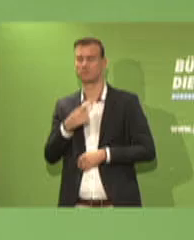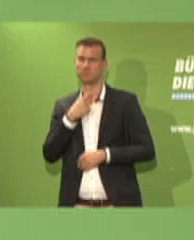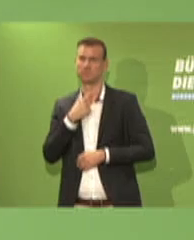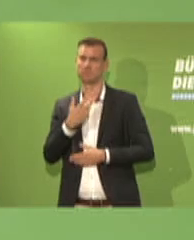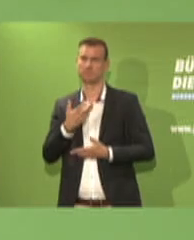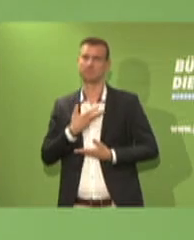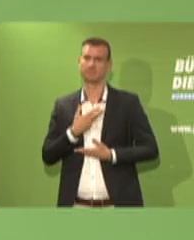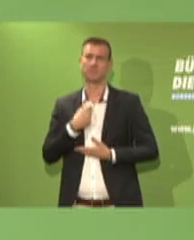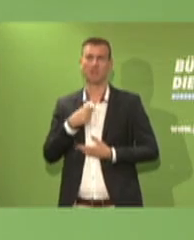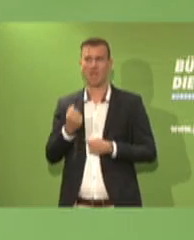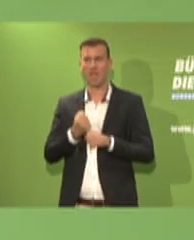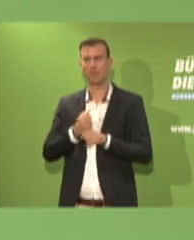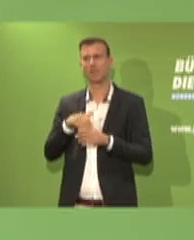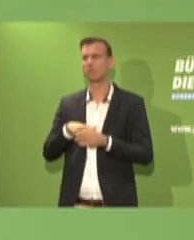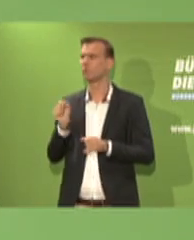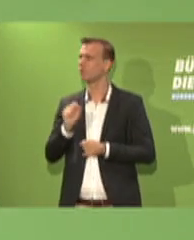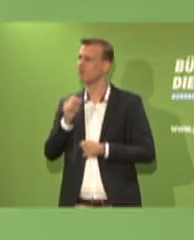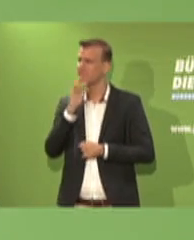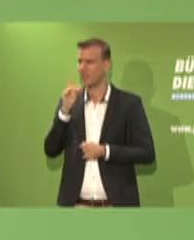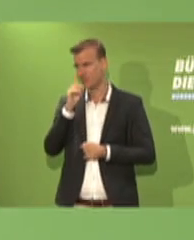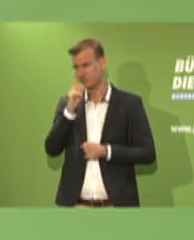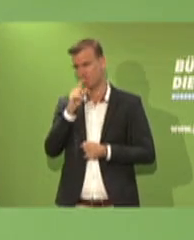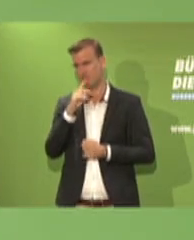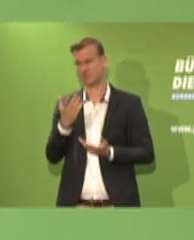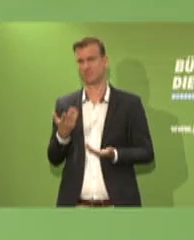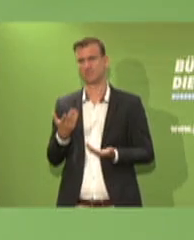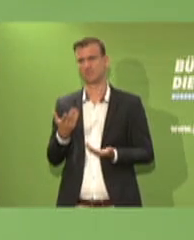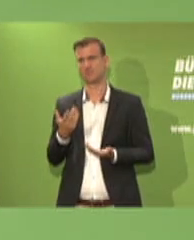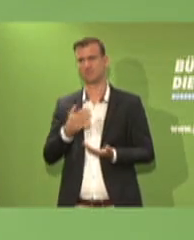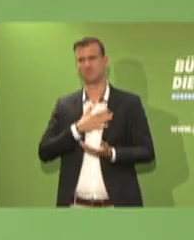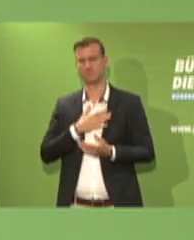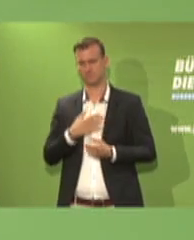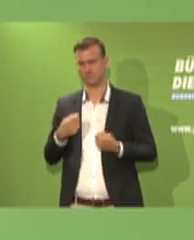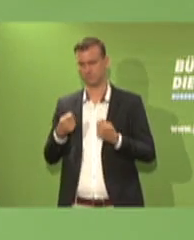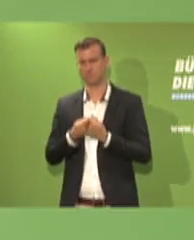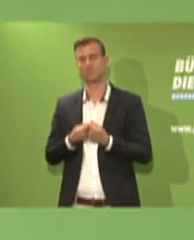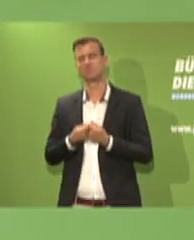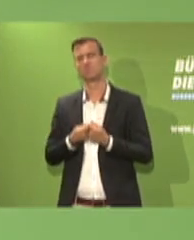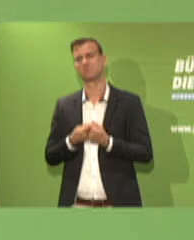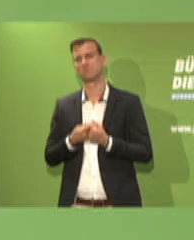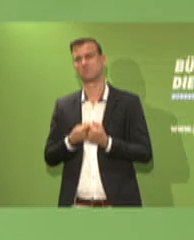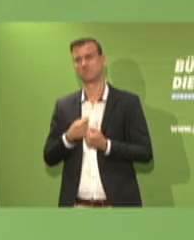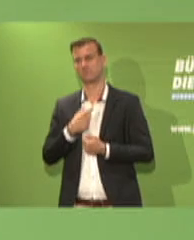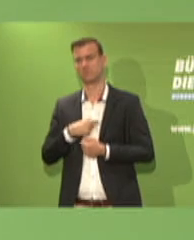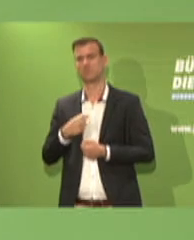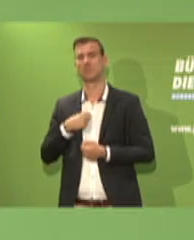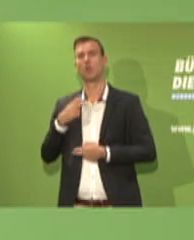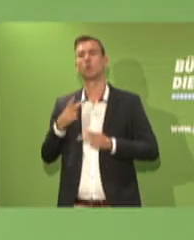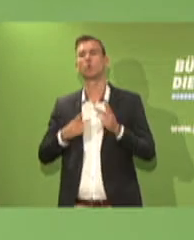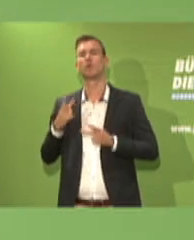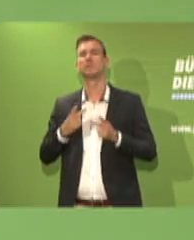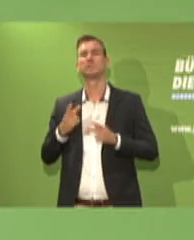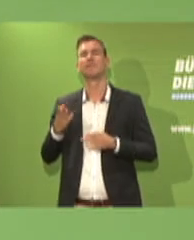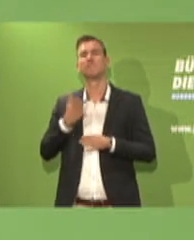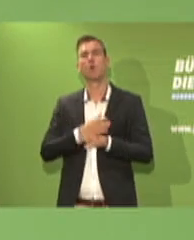sehr viel Spaß an der Arbeit gehabt. Ich bin in unserem Bund diejenige, die nicht juristisch vorgebildet ist,